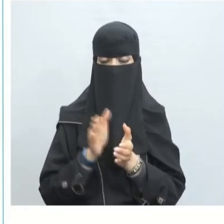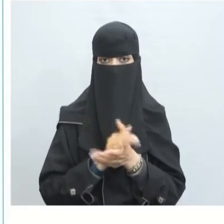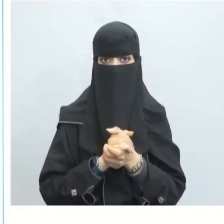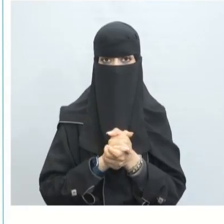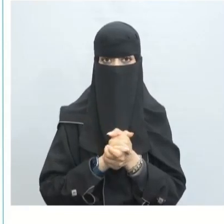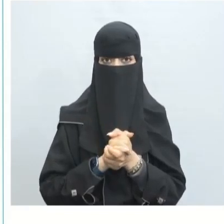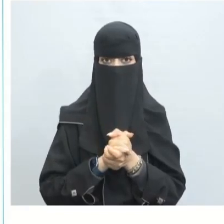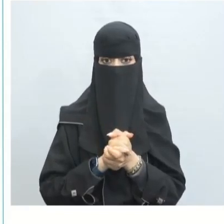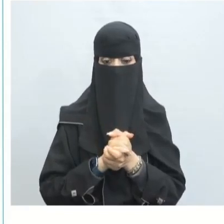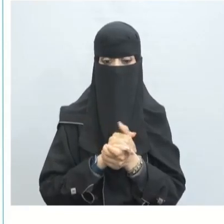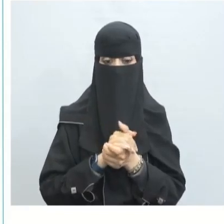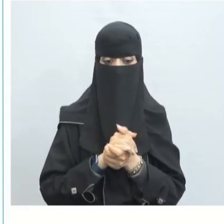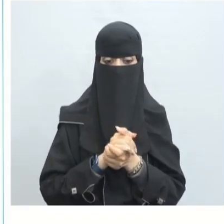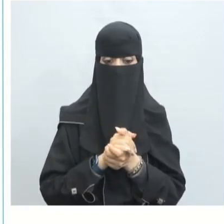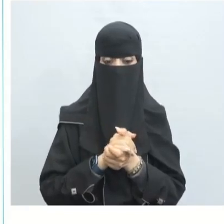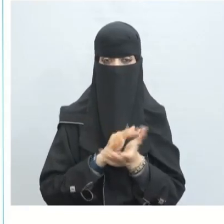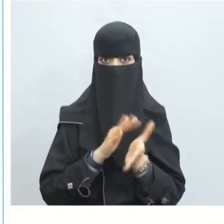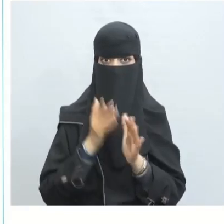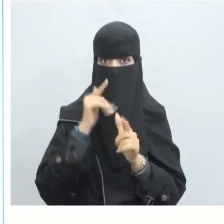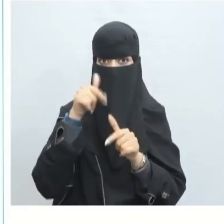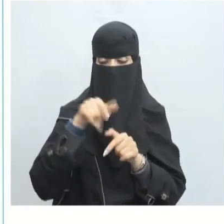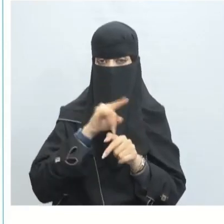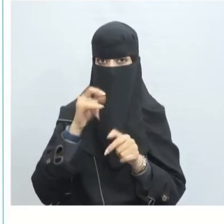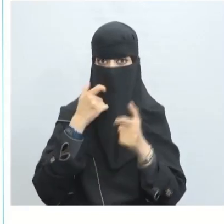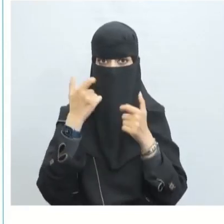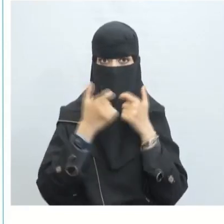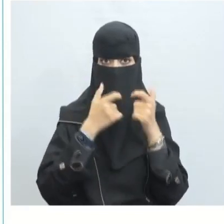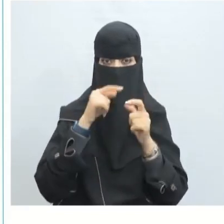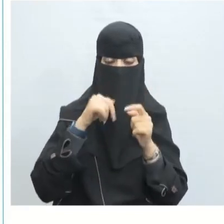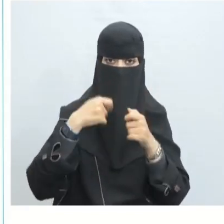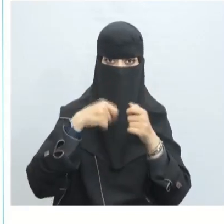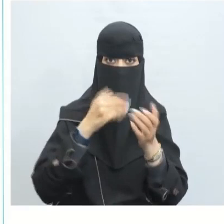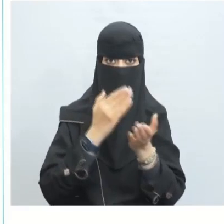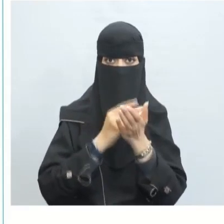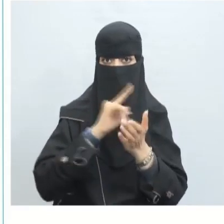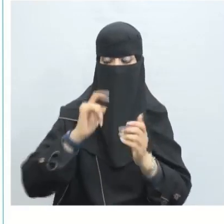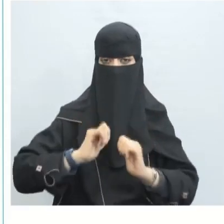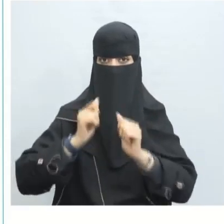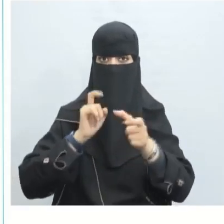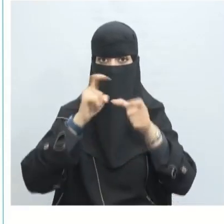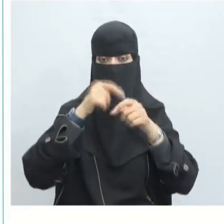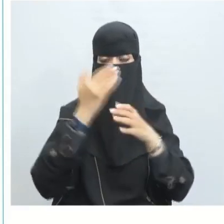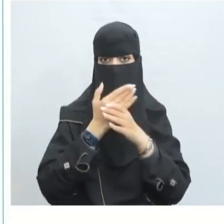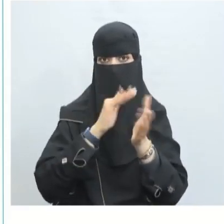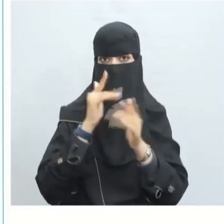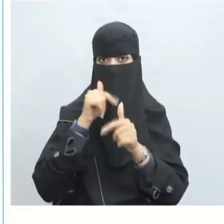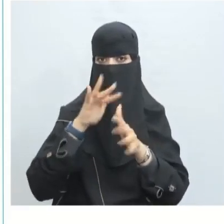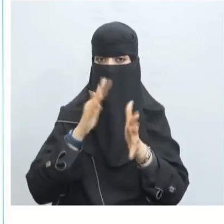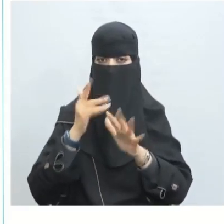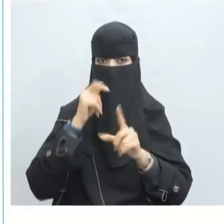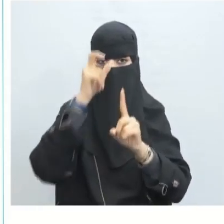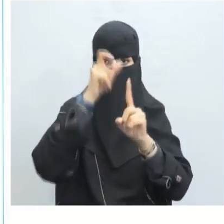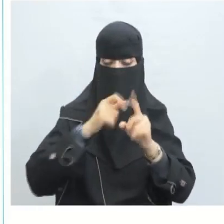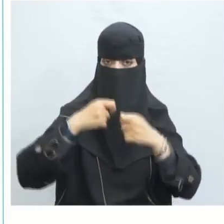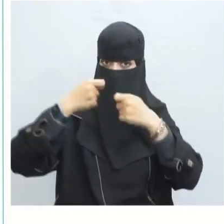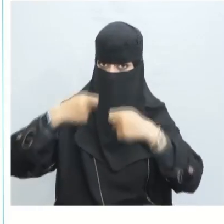ايضا ذلك فان مع ذلك فان هذا لا يراعي اولئك الذين تقدموا بحج ولكنهم غير قادرين على الحضور لعده اسباب اذا قد ياتينا بعض الاشخاص